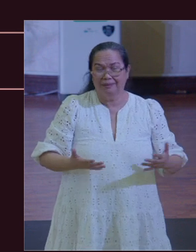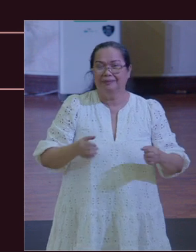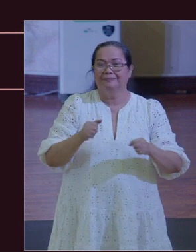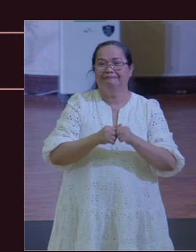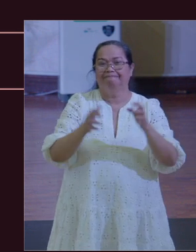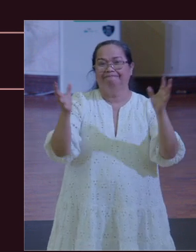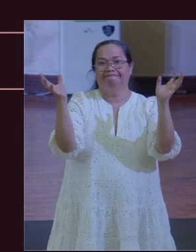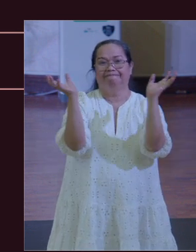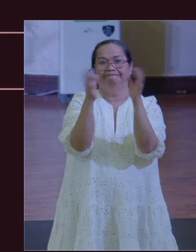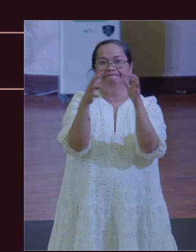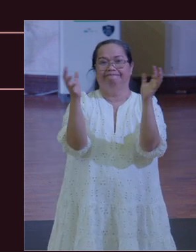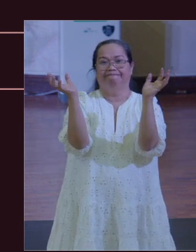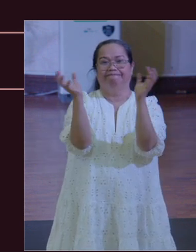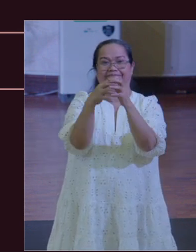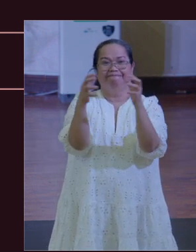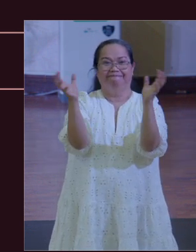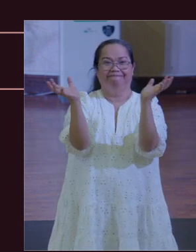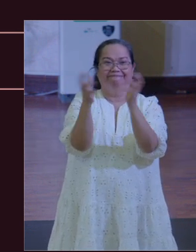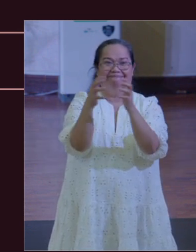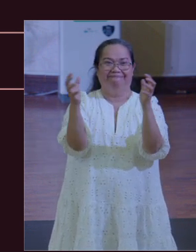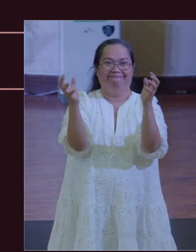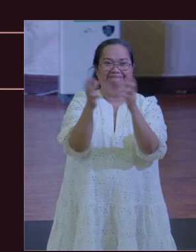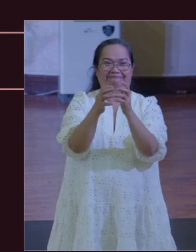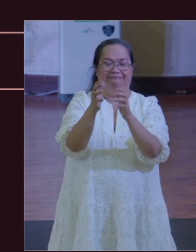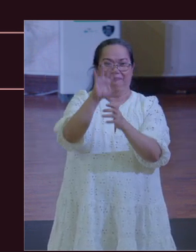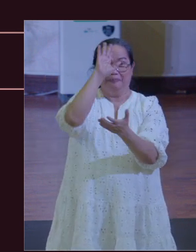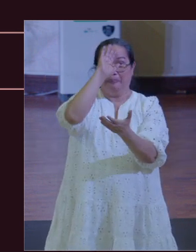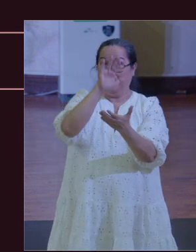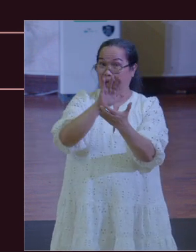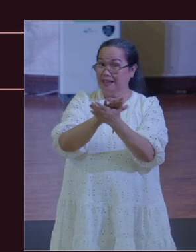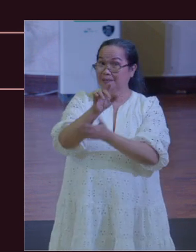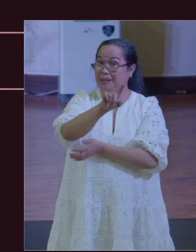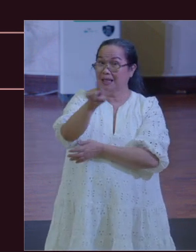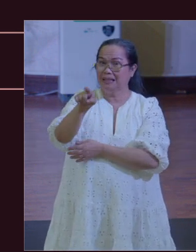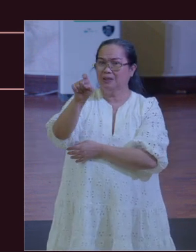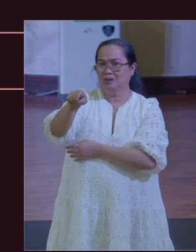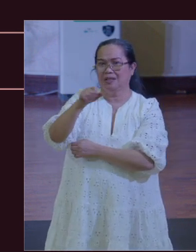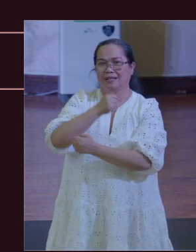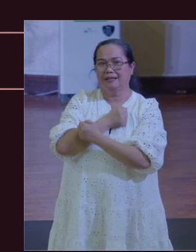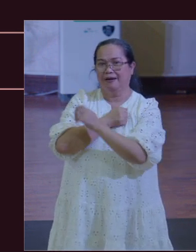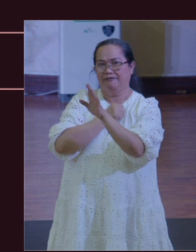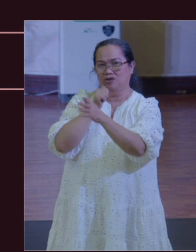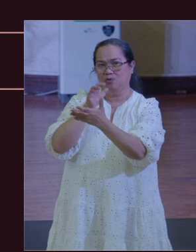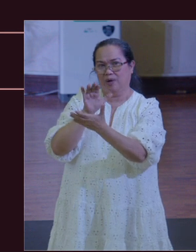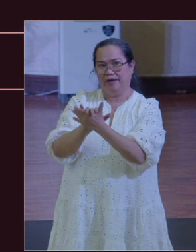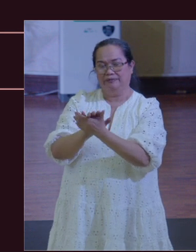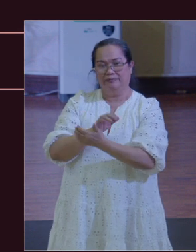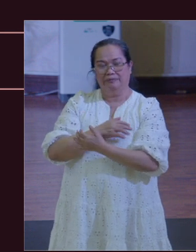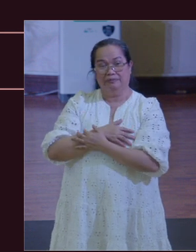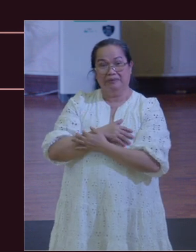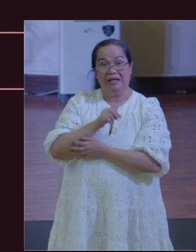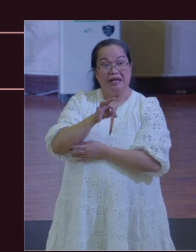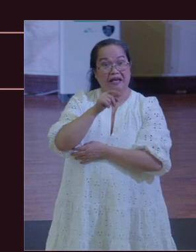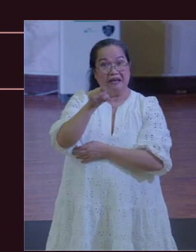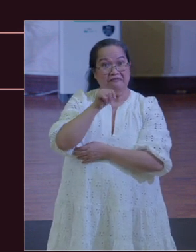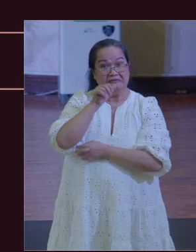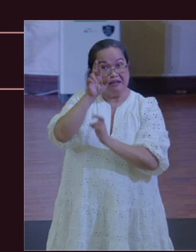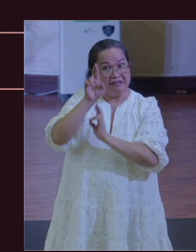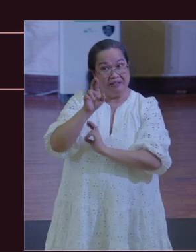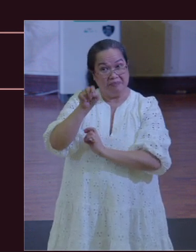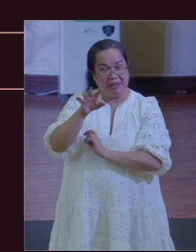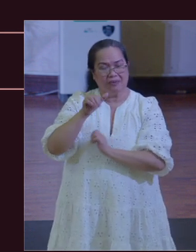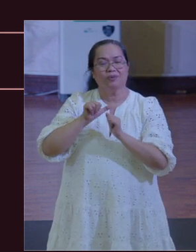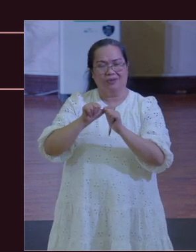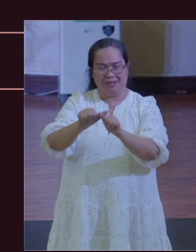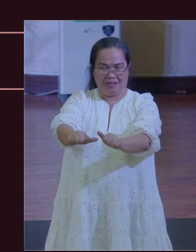Walang katapusan yun. Ang sabi sa Bible, husband, love your wife. Period. Walang sinabi, if she is respectful.